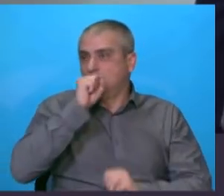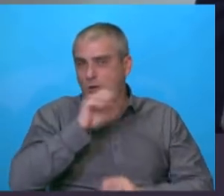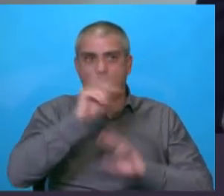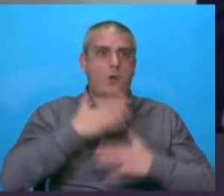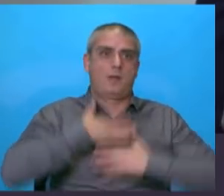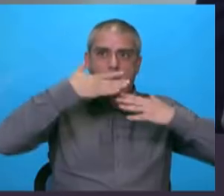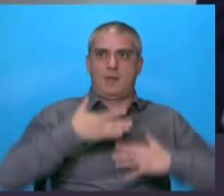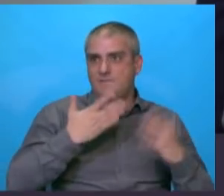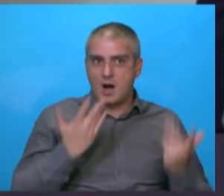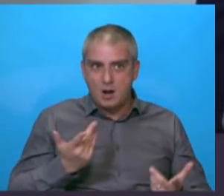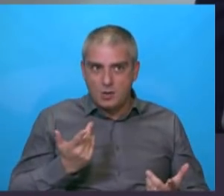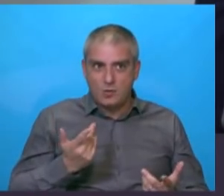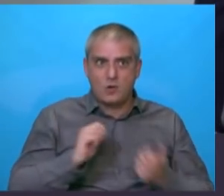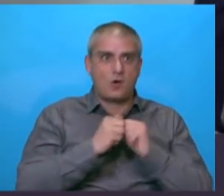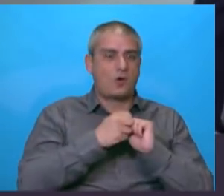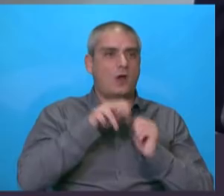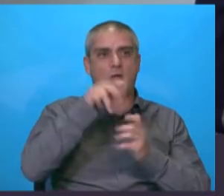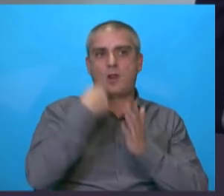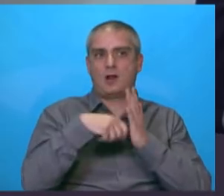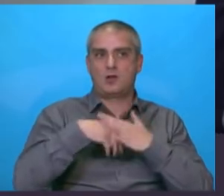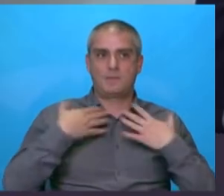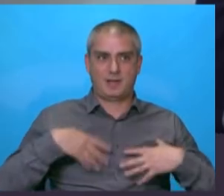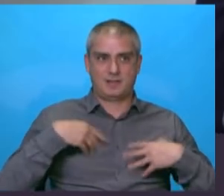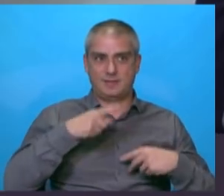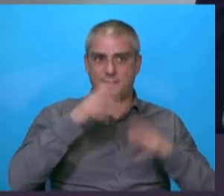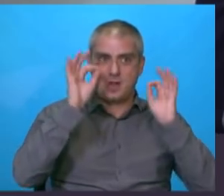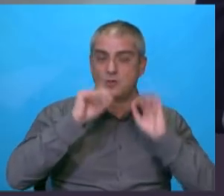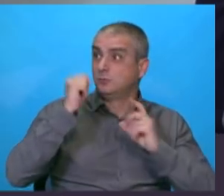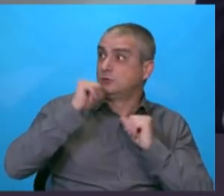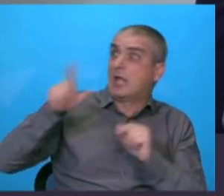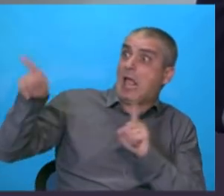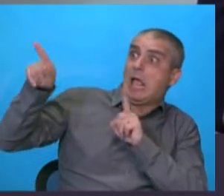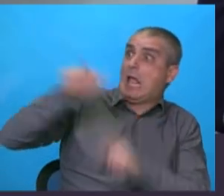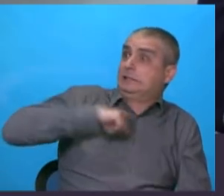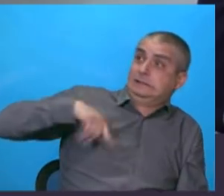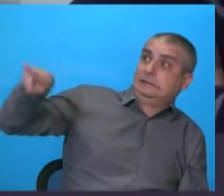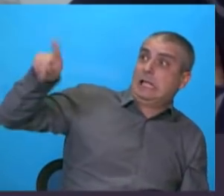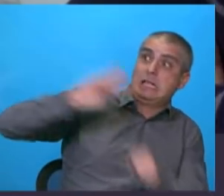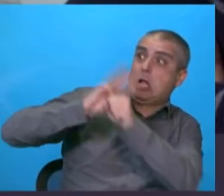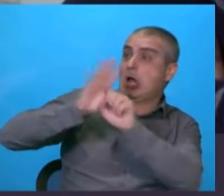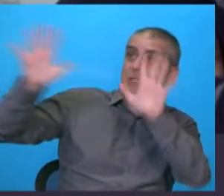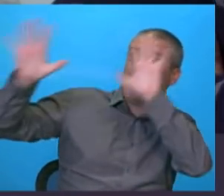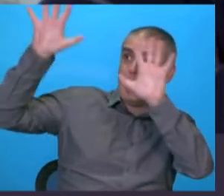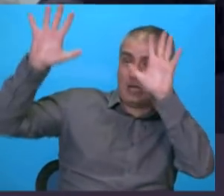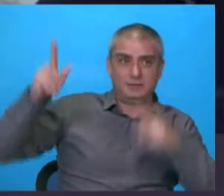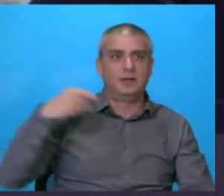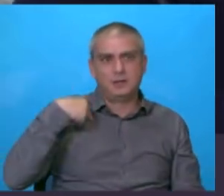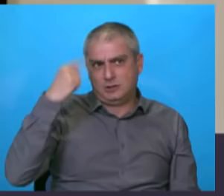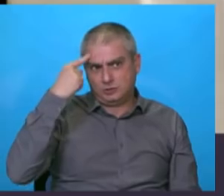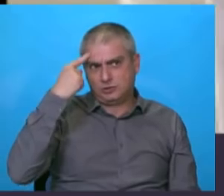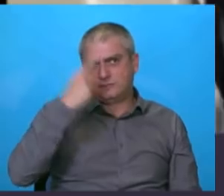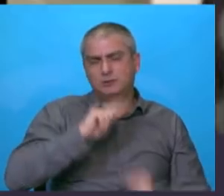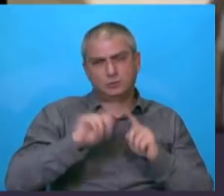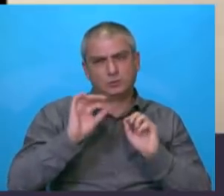נבעלו, או שהלכו לקנות בגדים בחנות וצעקו להם צ'יינה קורונה. אני חושבת שזה סוג של